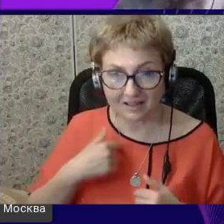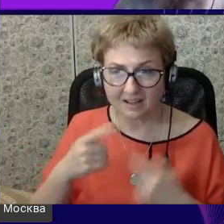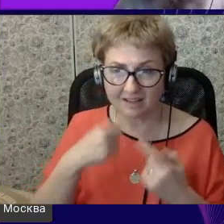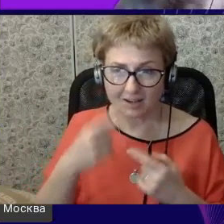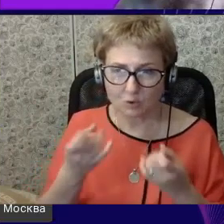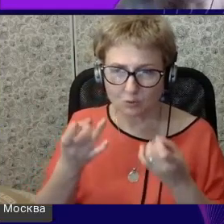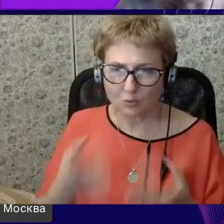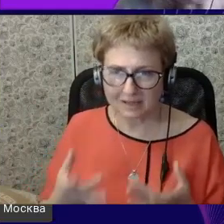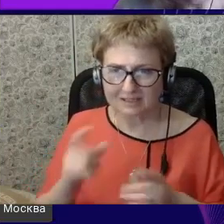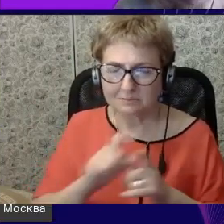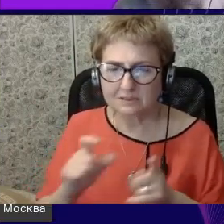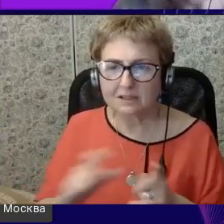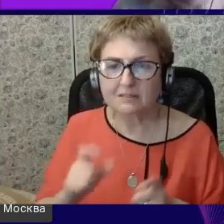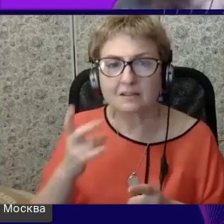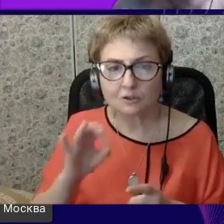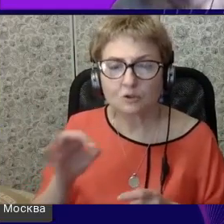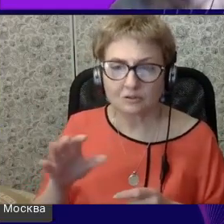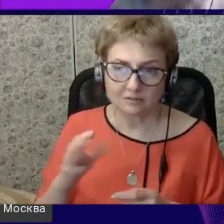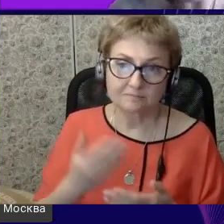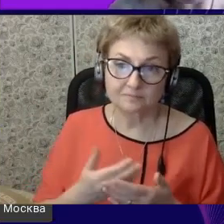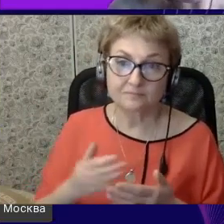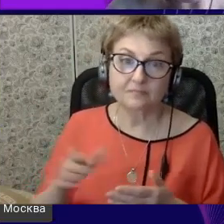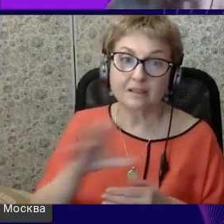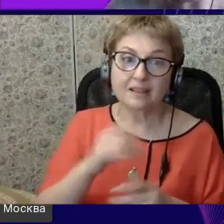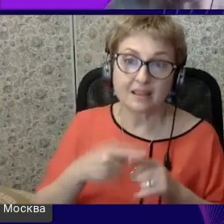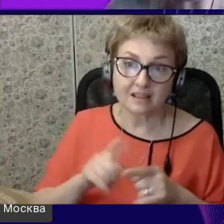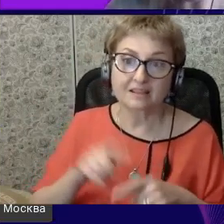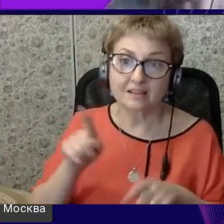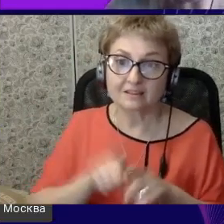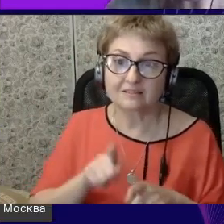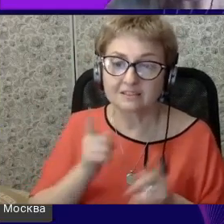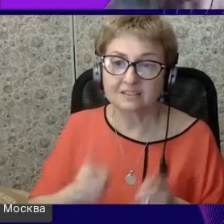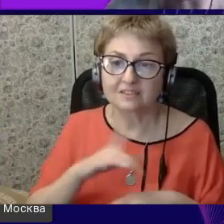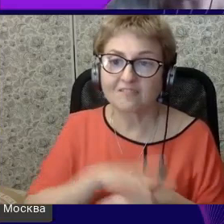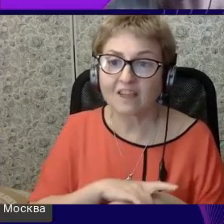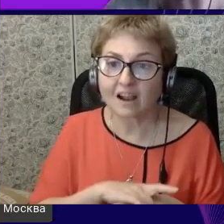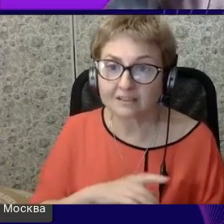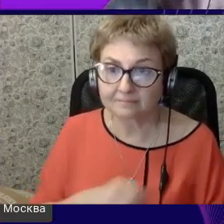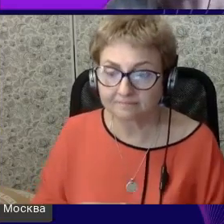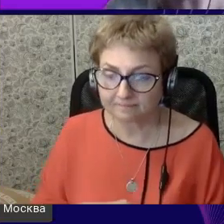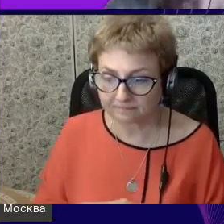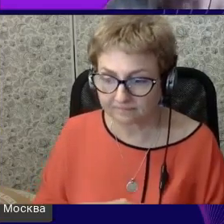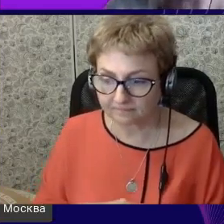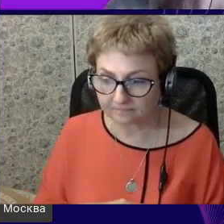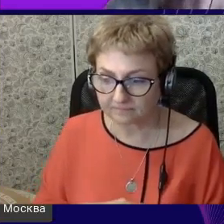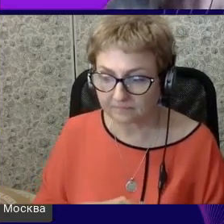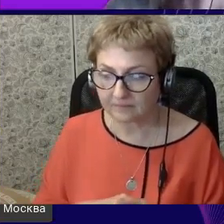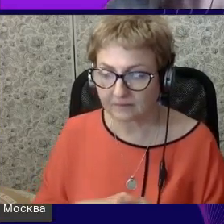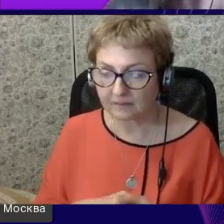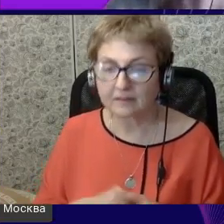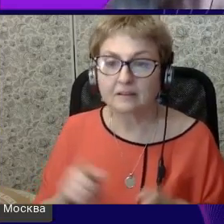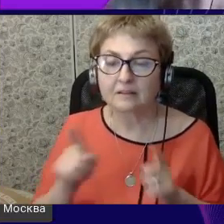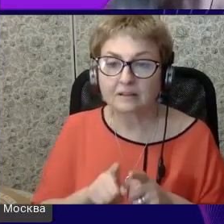потому что мозг им плохо управляет. Ну вот я, конечно, говорю сейчас очень упрощенно, но как бы, тем не менее это